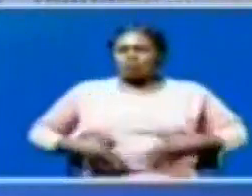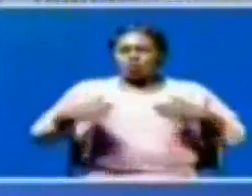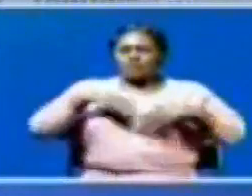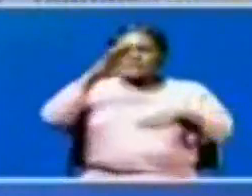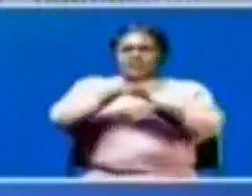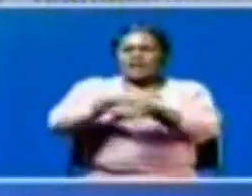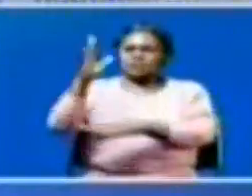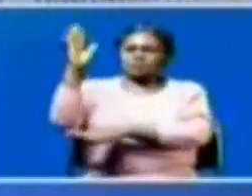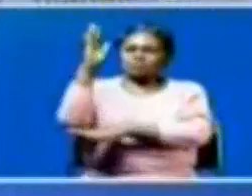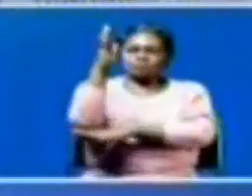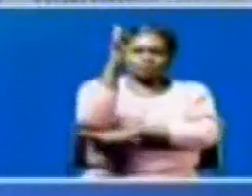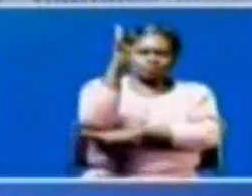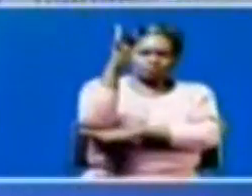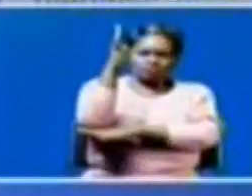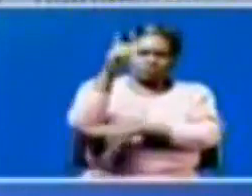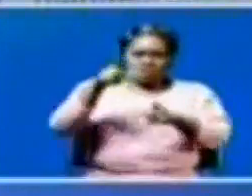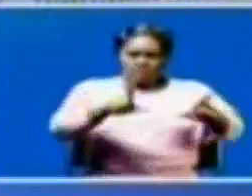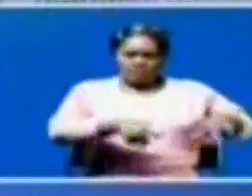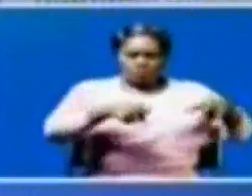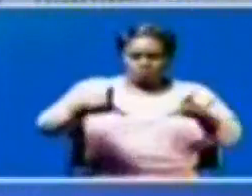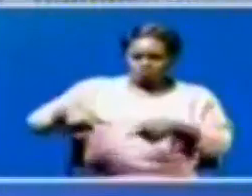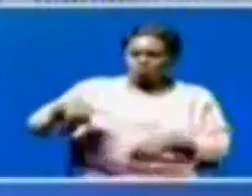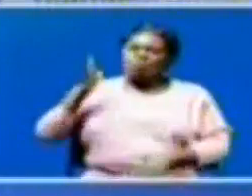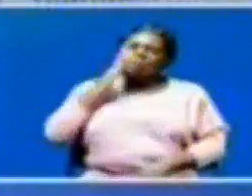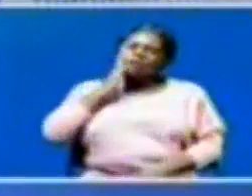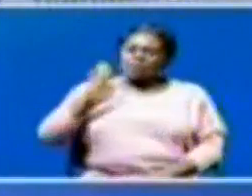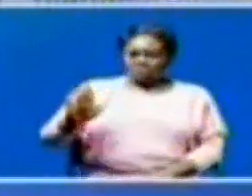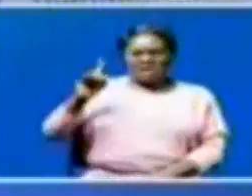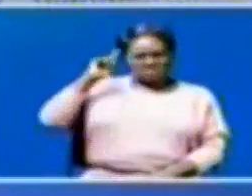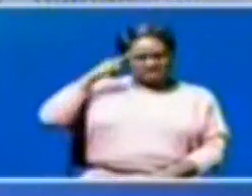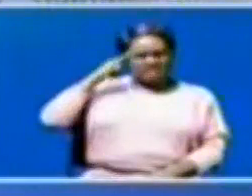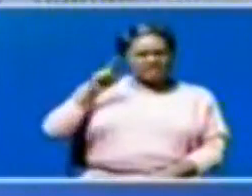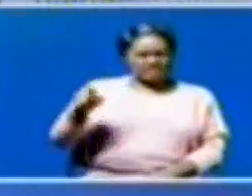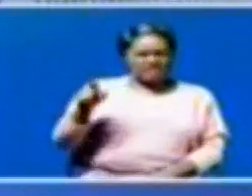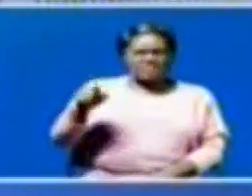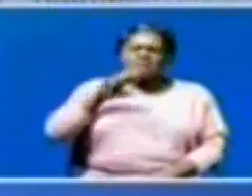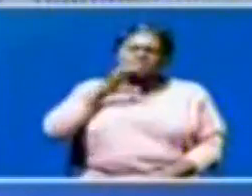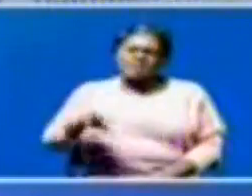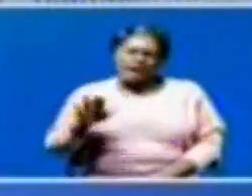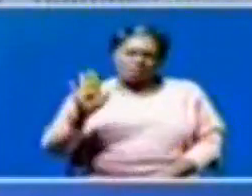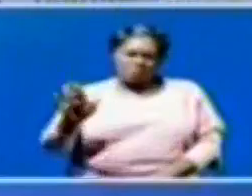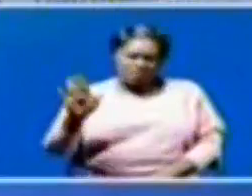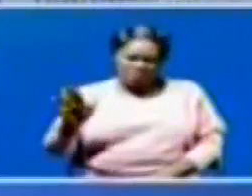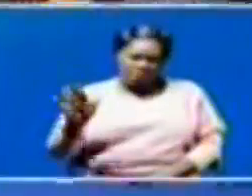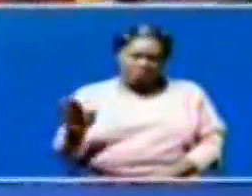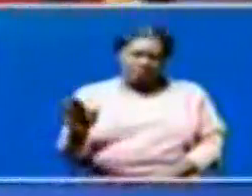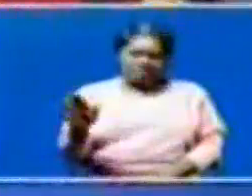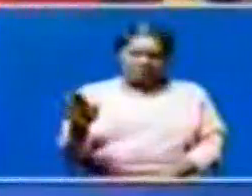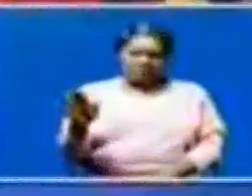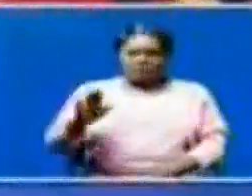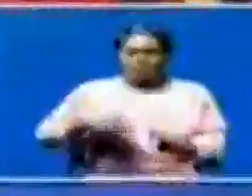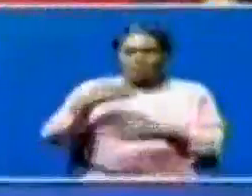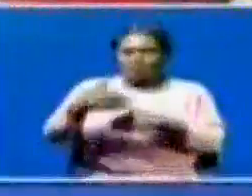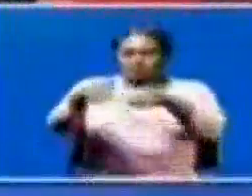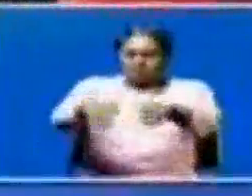msituni kando ya barabara ya Maimahiu Limuru. Mamake mzazi akidhani mojawapo ya miili hiyo ilikuwa ya mwanawe. Baada